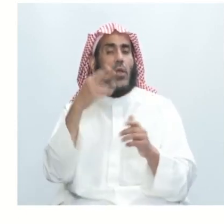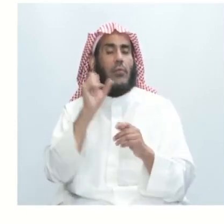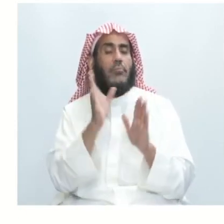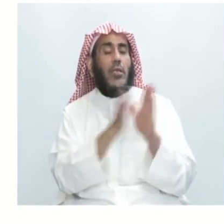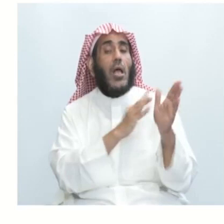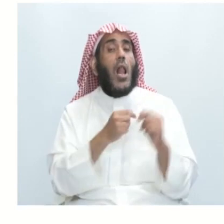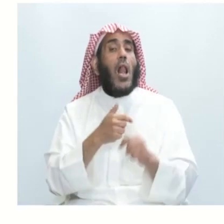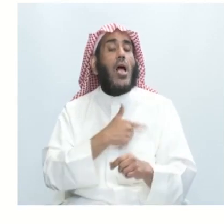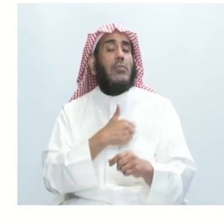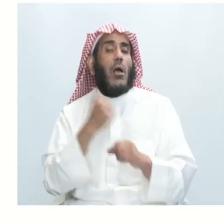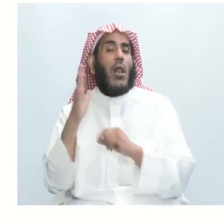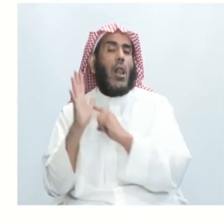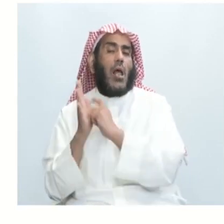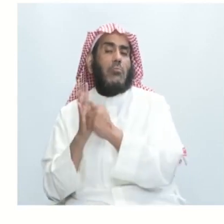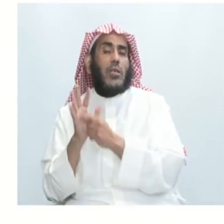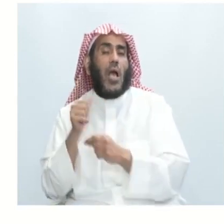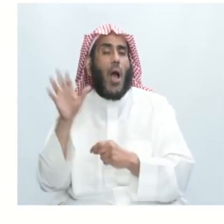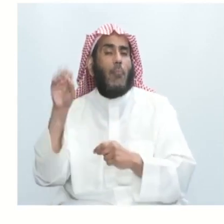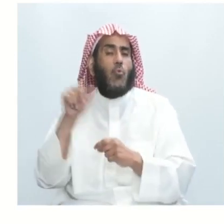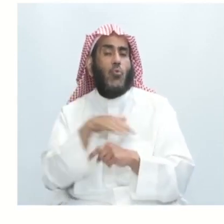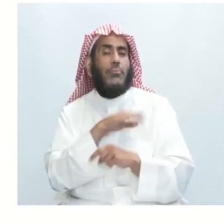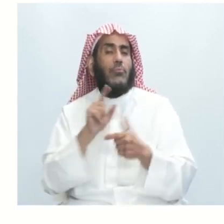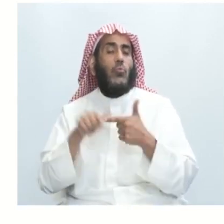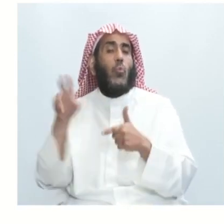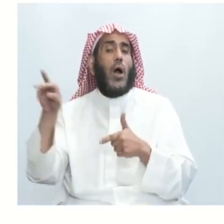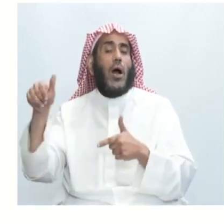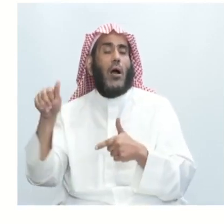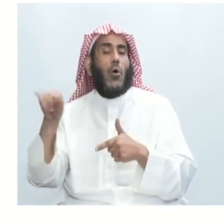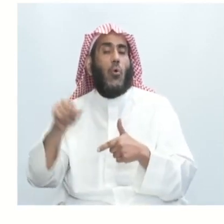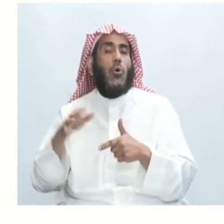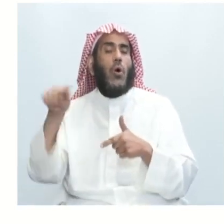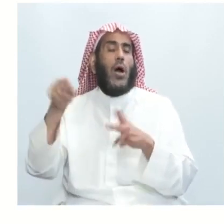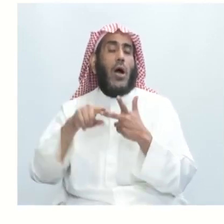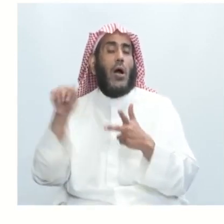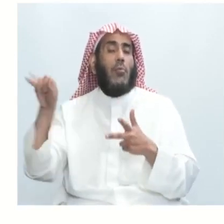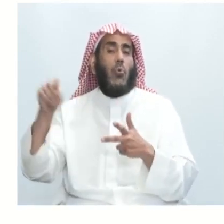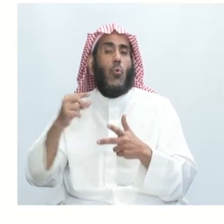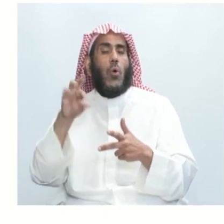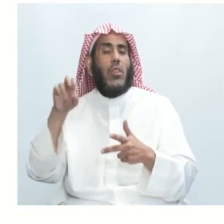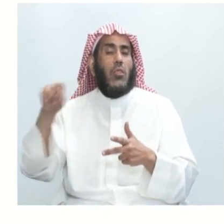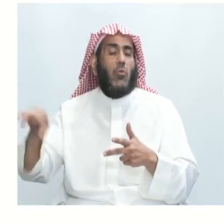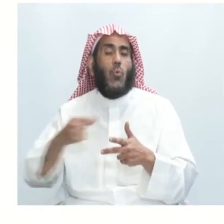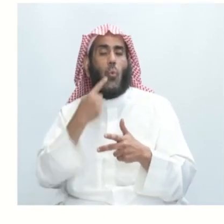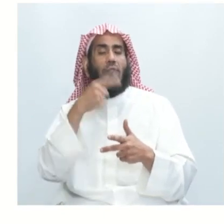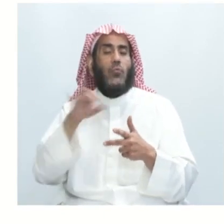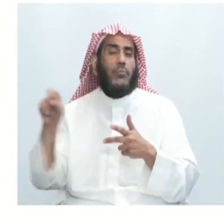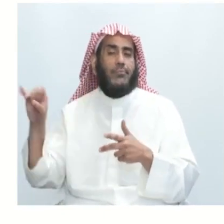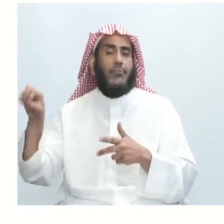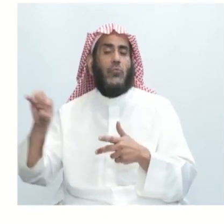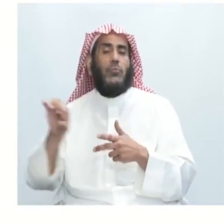الاسماء الخمسه هي ابو واخو وحمو وذو اخوه ابو واخوه